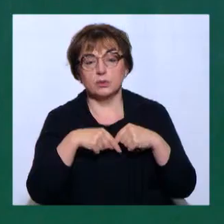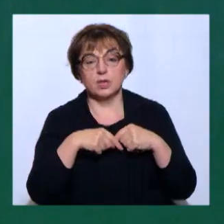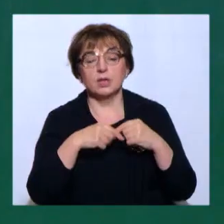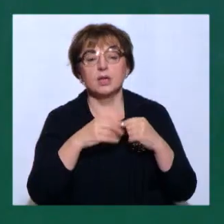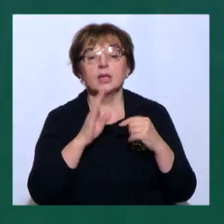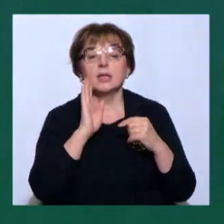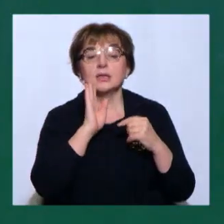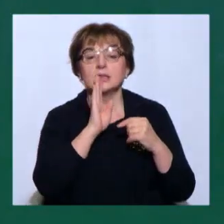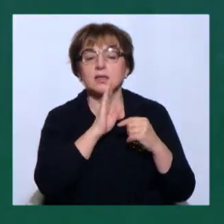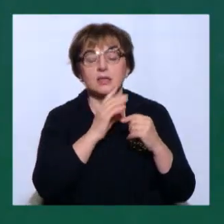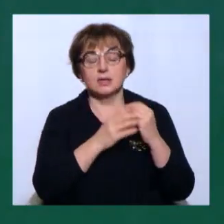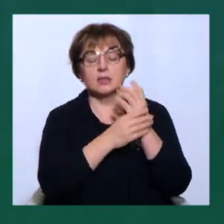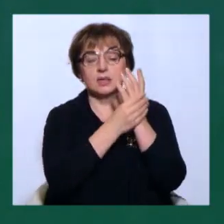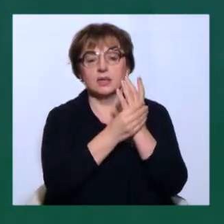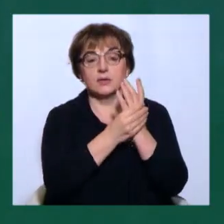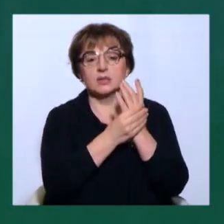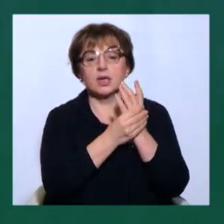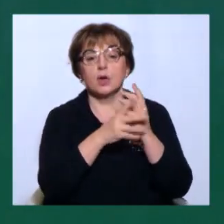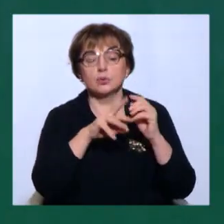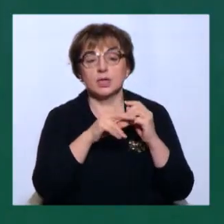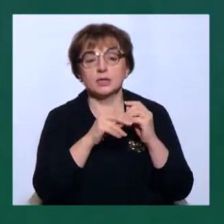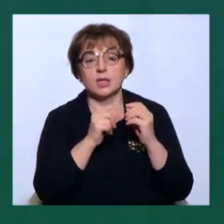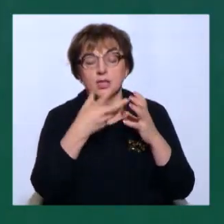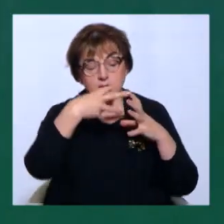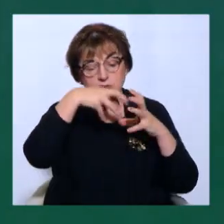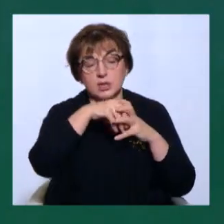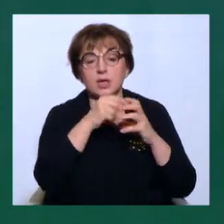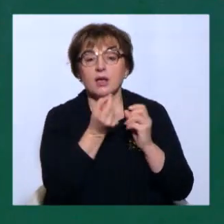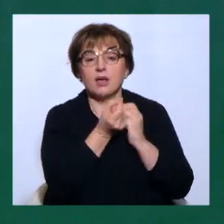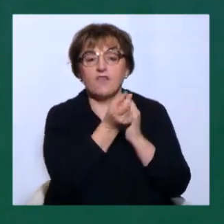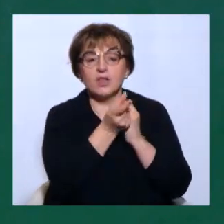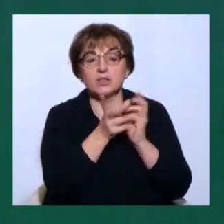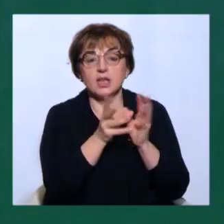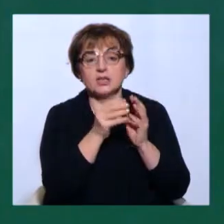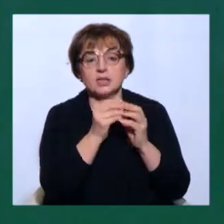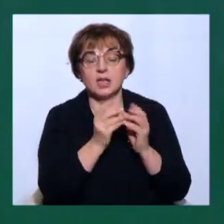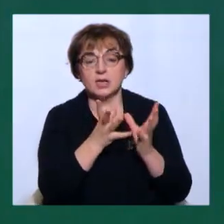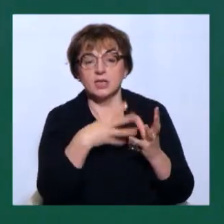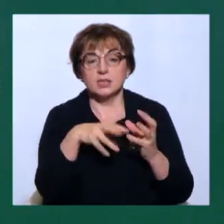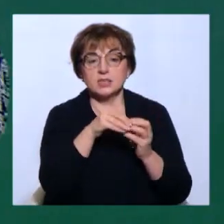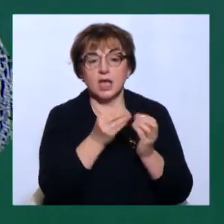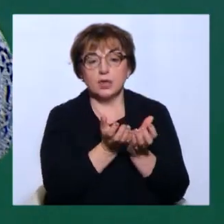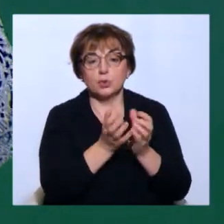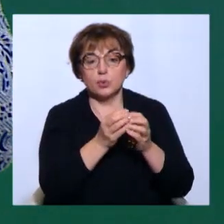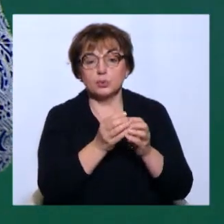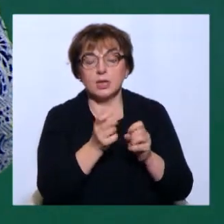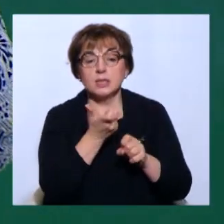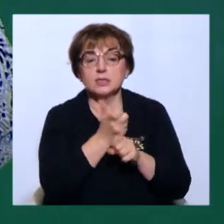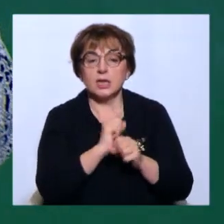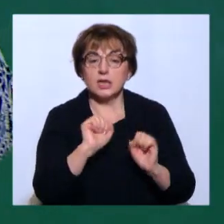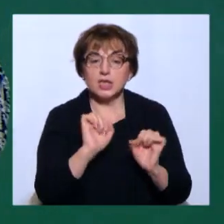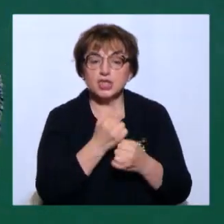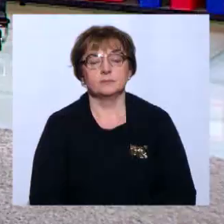და კვირტს აქვს საერთო მომნელებელი, საერთო ღრუ, და იწყებს ძალიან ინტენსიურად